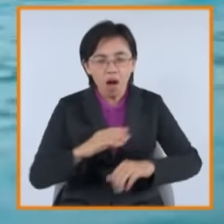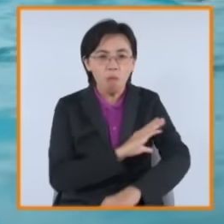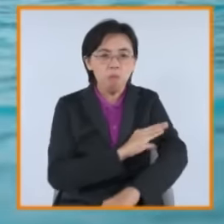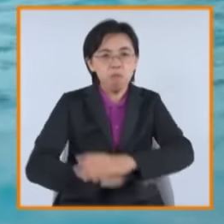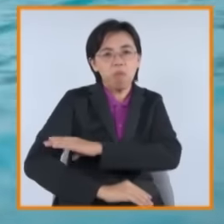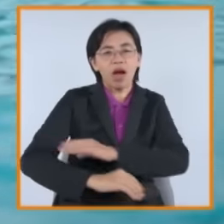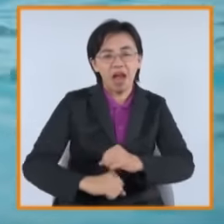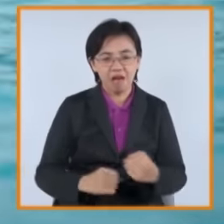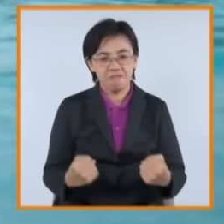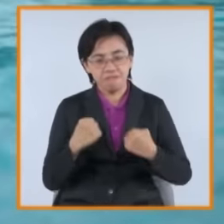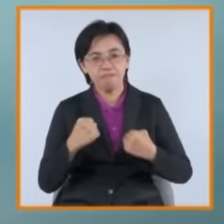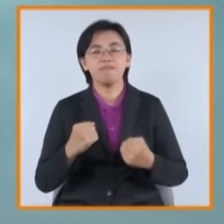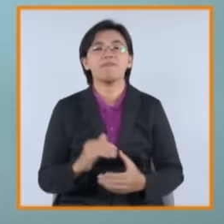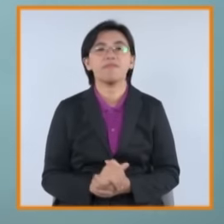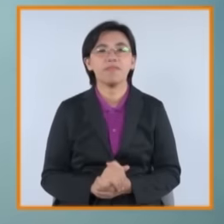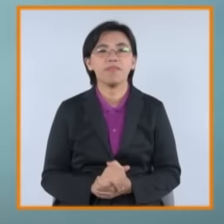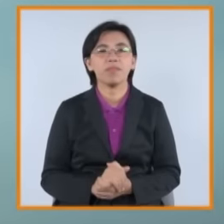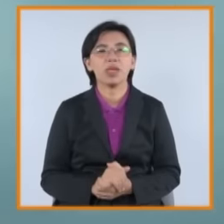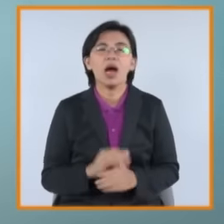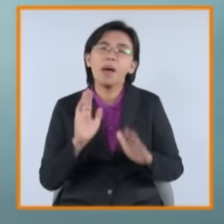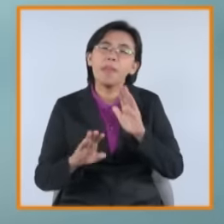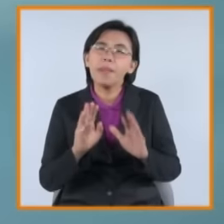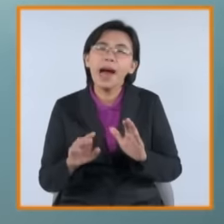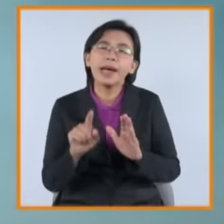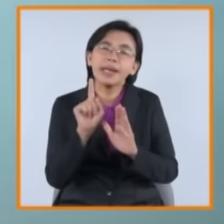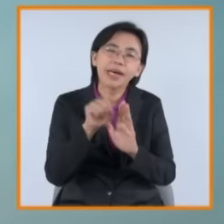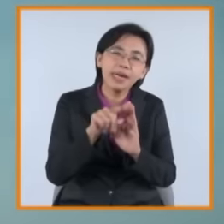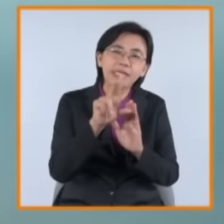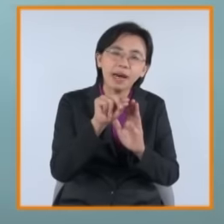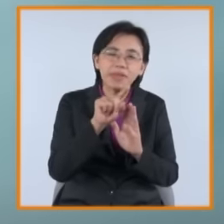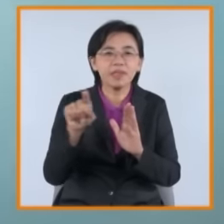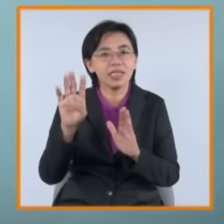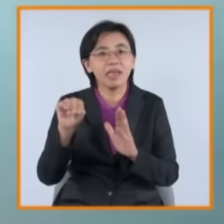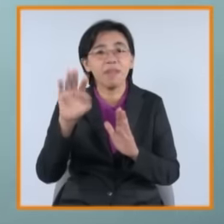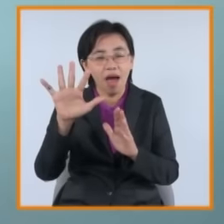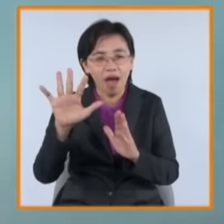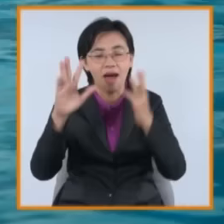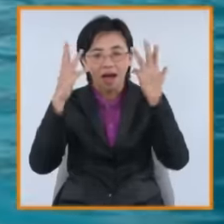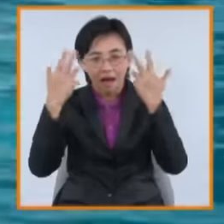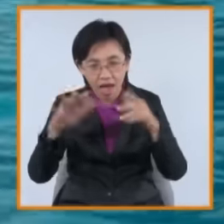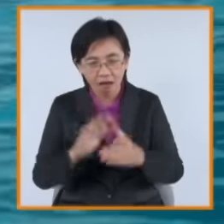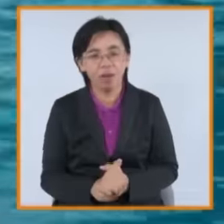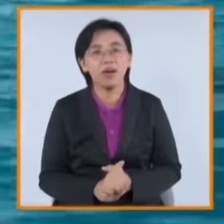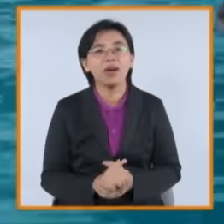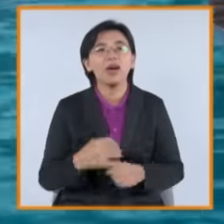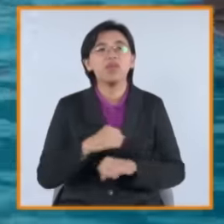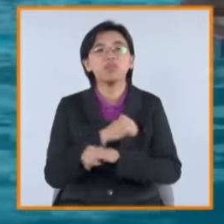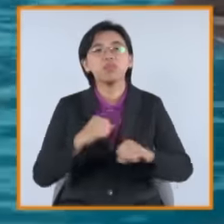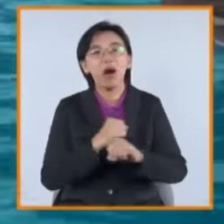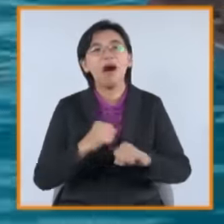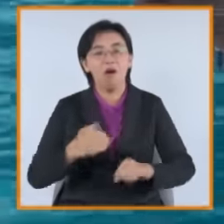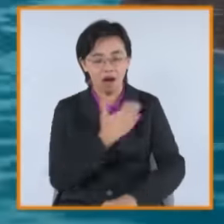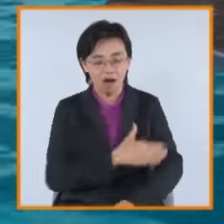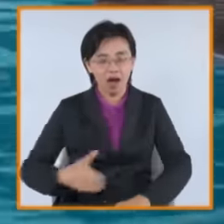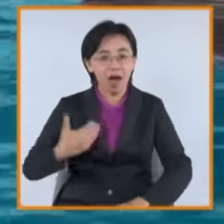แกรมเรื่องของ Power อยู่ที่ประมาณ 30-45 นาทีหลังจากนั้นก็จะเป็น Weight Training สร้างความแข็งแรงก